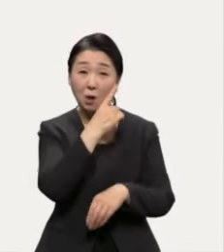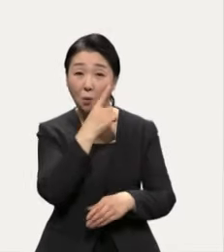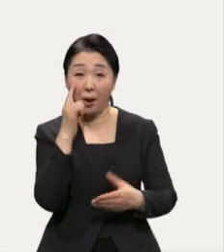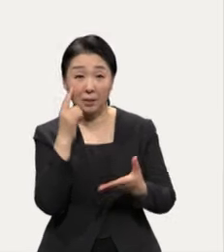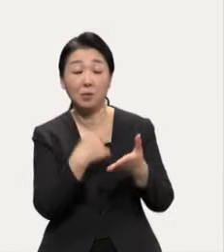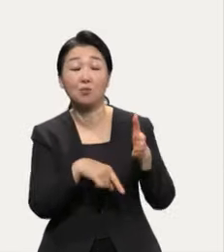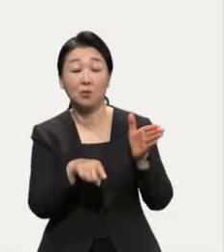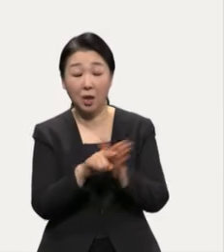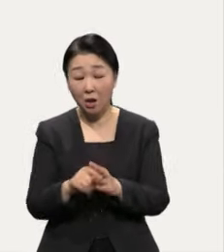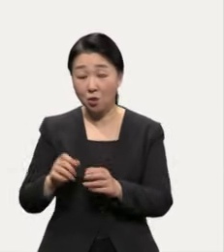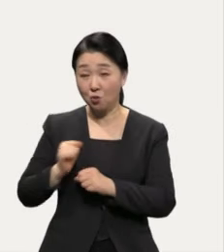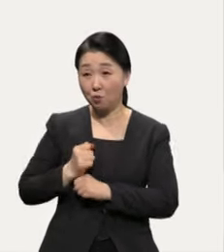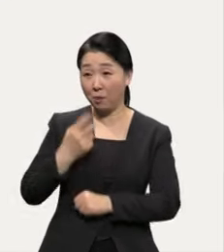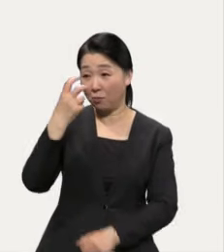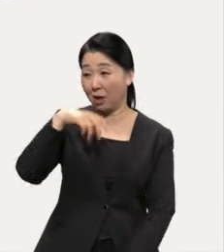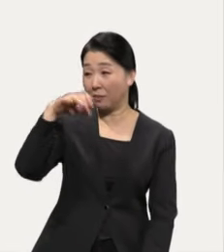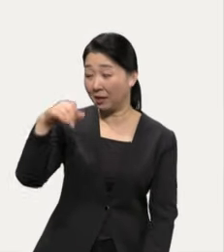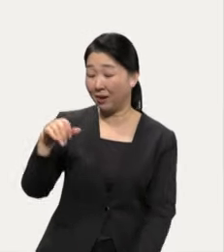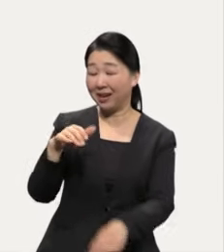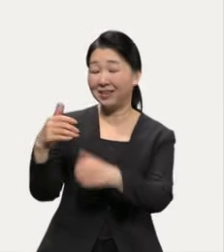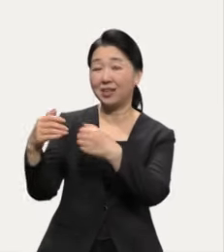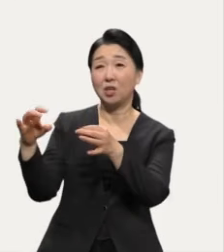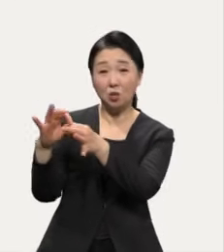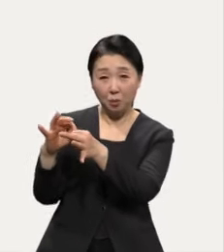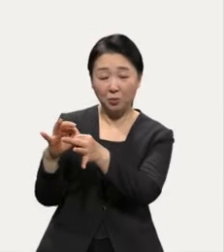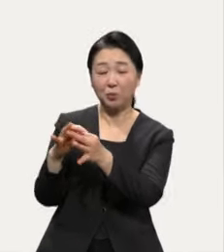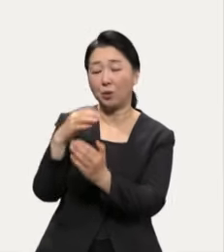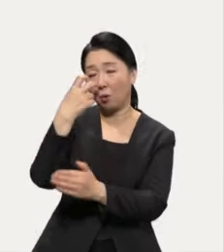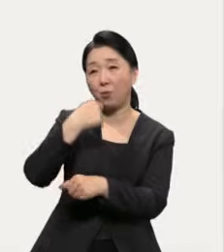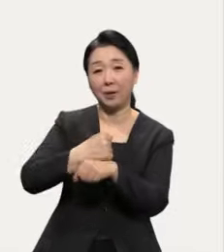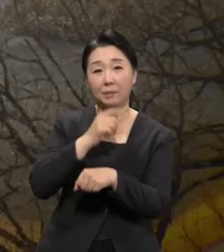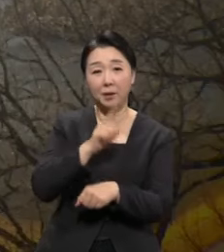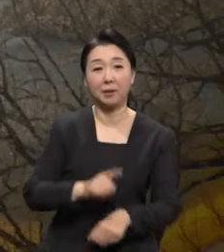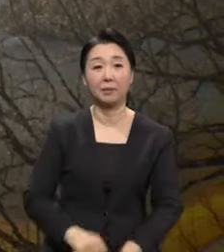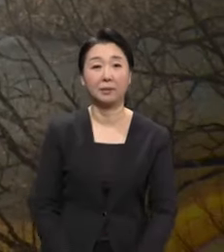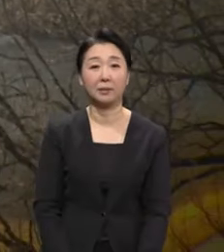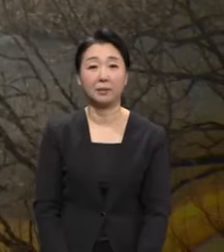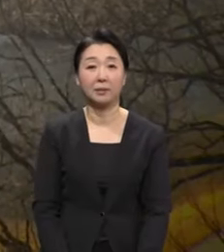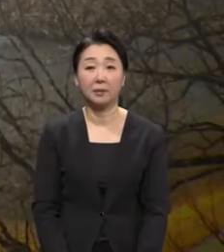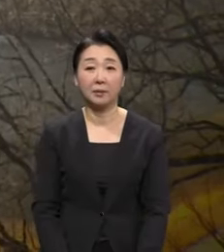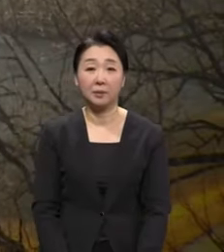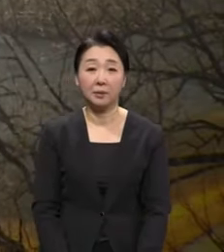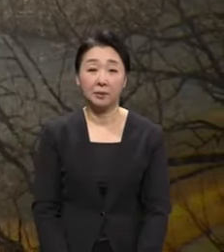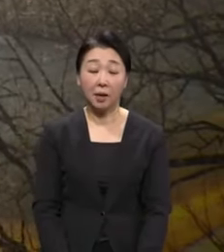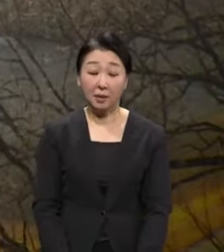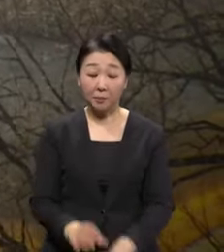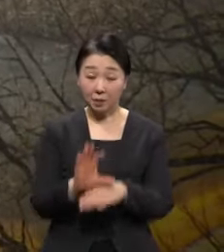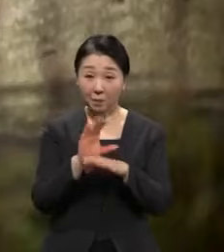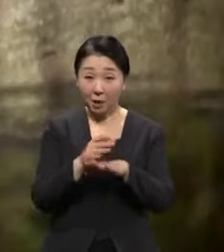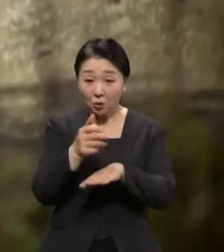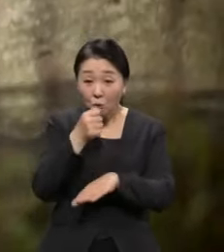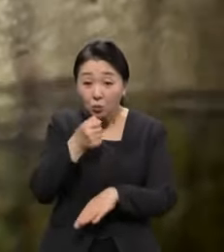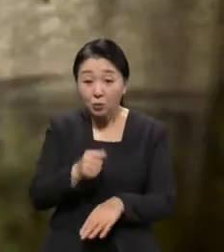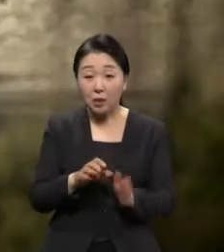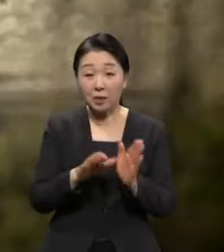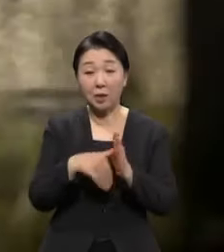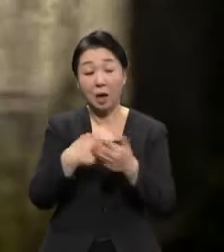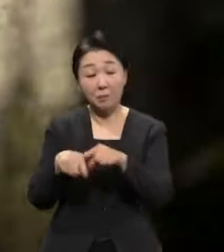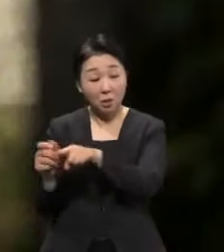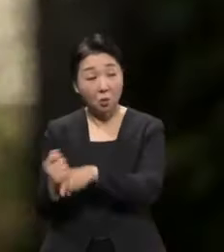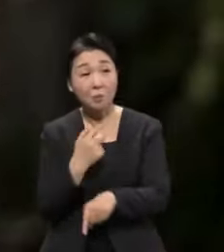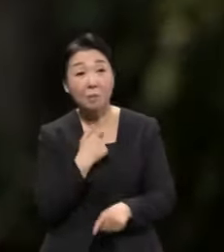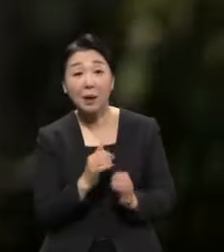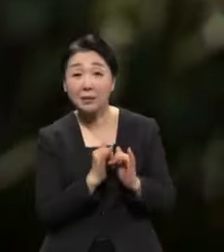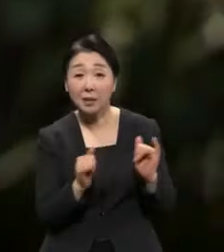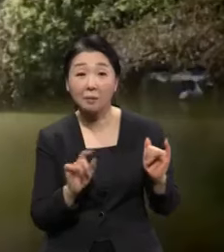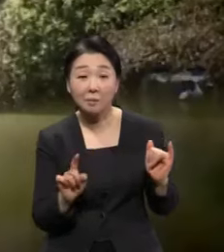위해 국방부 감사관실 협조에 검토해 보겠다고 설명했습니다 하지만 JTBC 취재 결과 당시 함께 골프를 친 사람